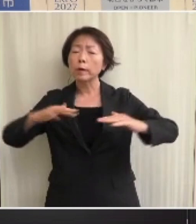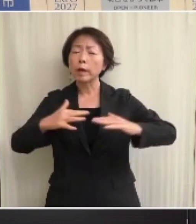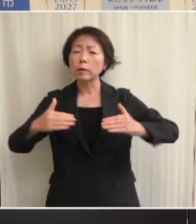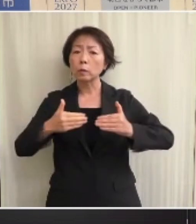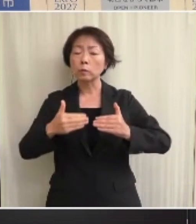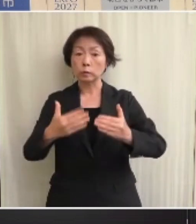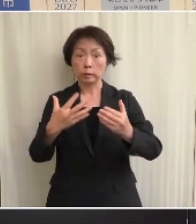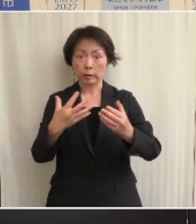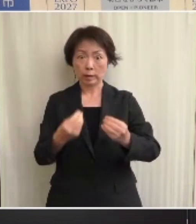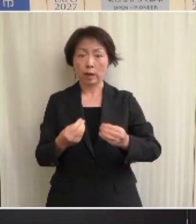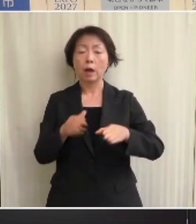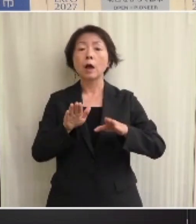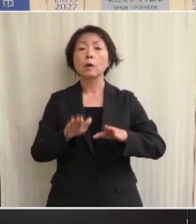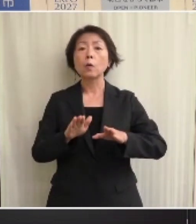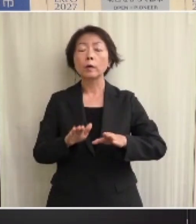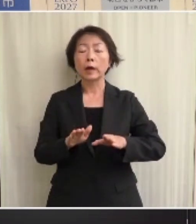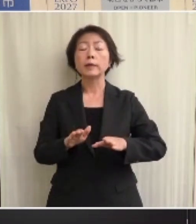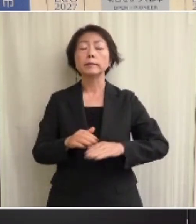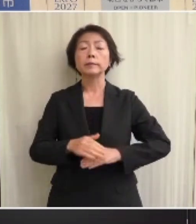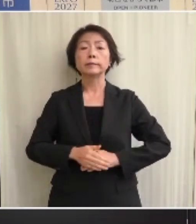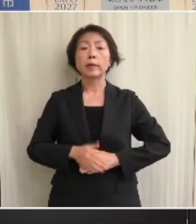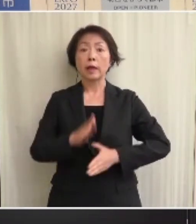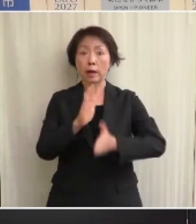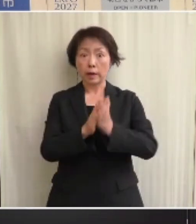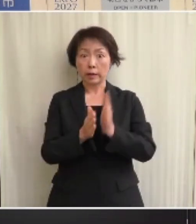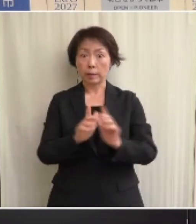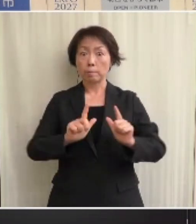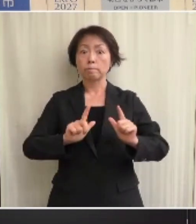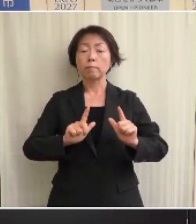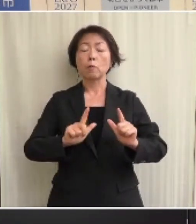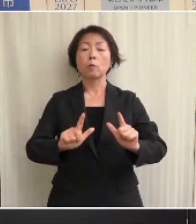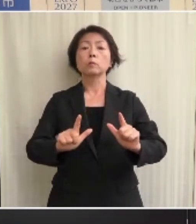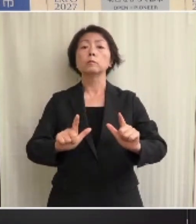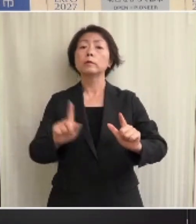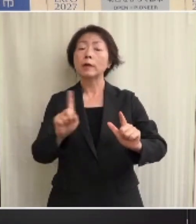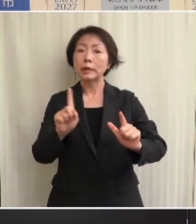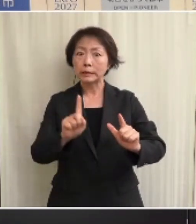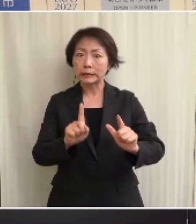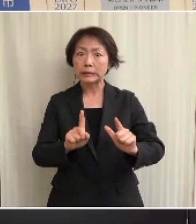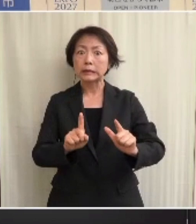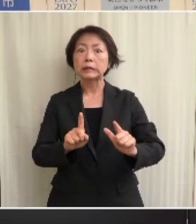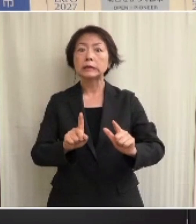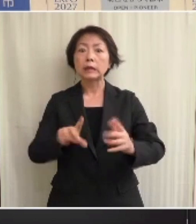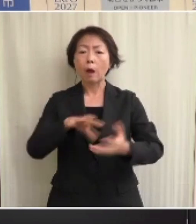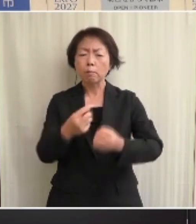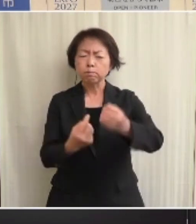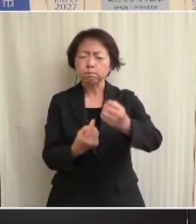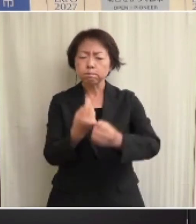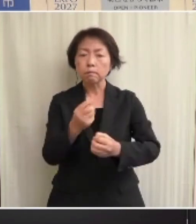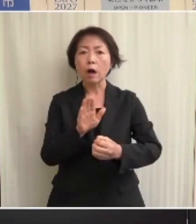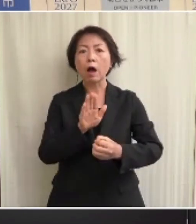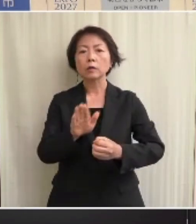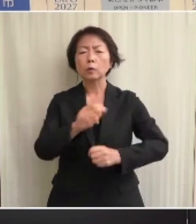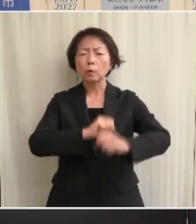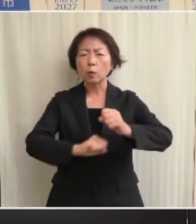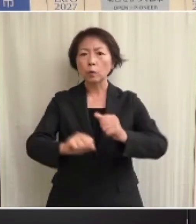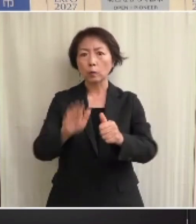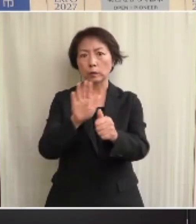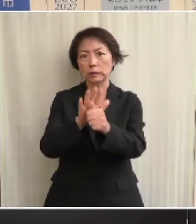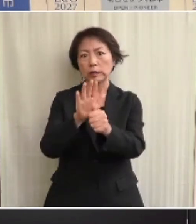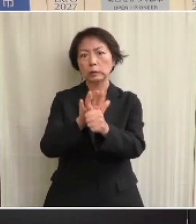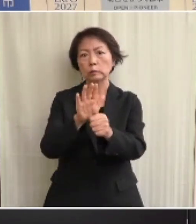ましたが、今回ですね、新たな取り組みとして発災後の行動を支援